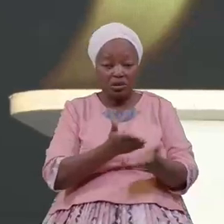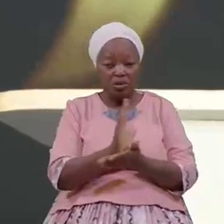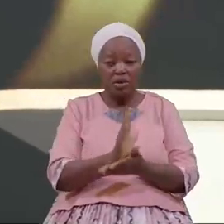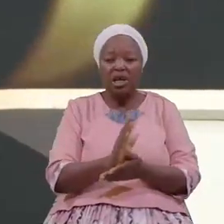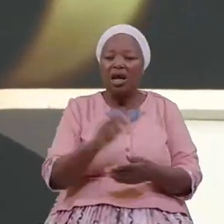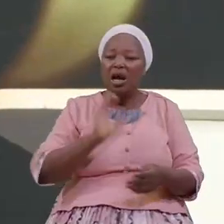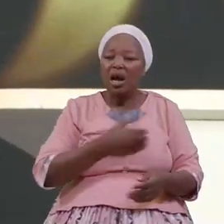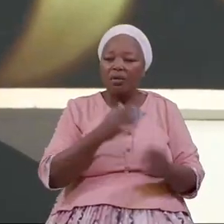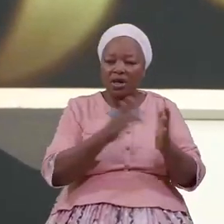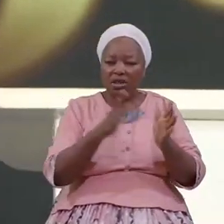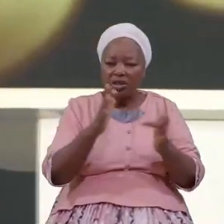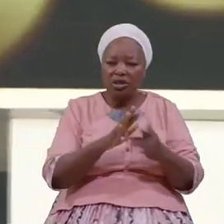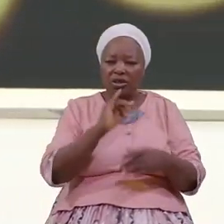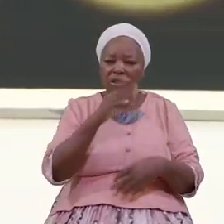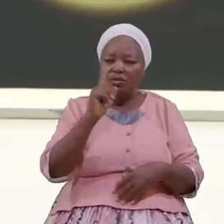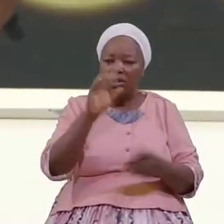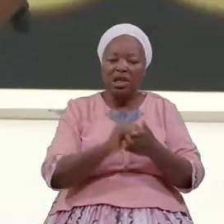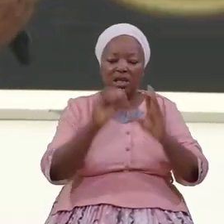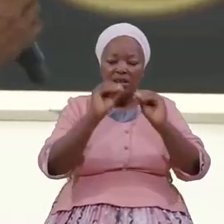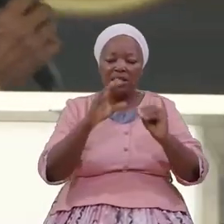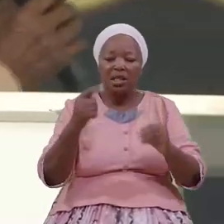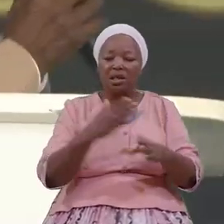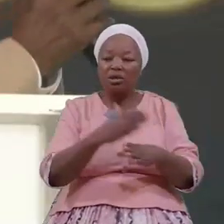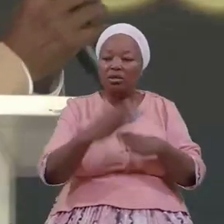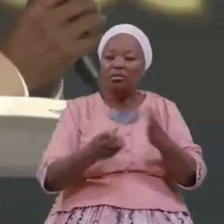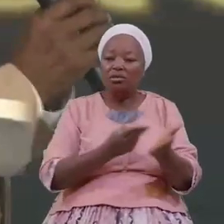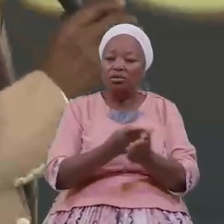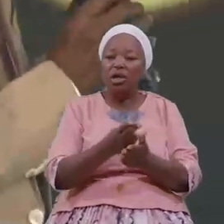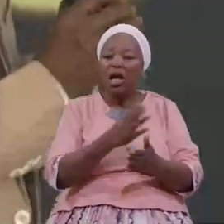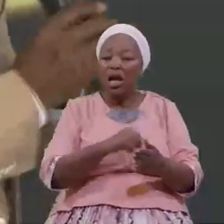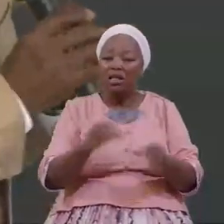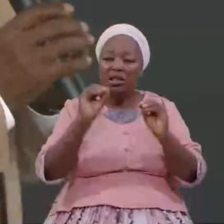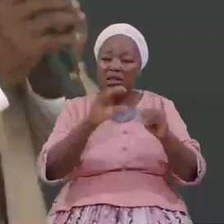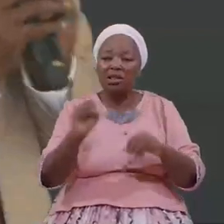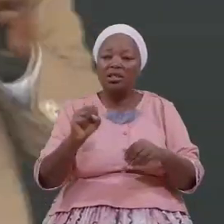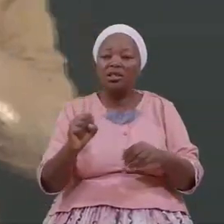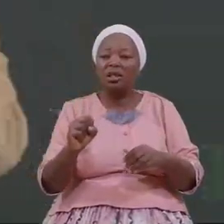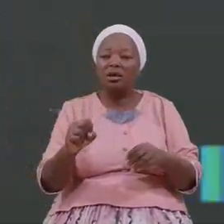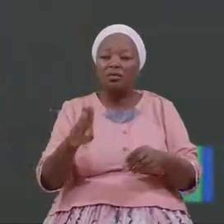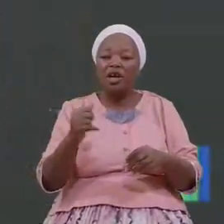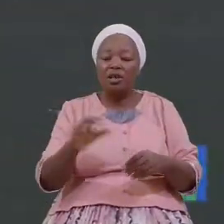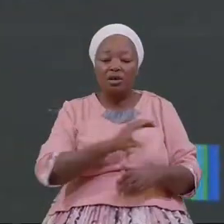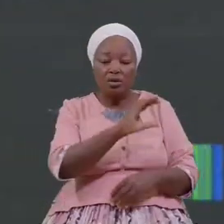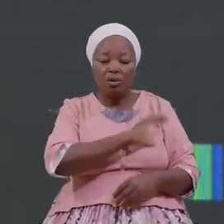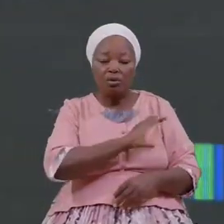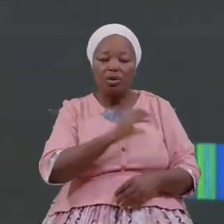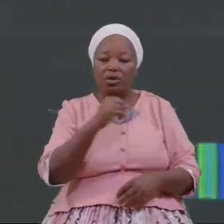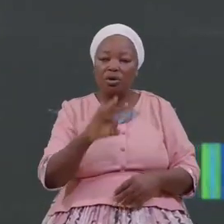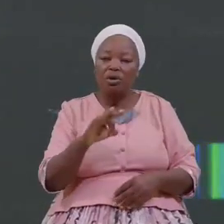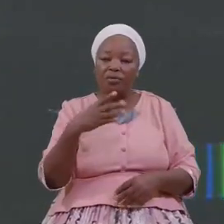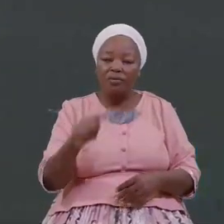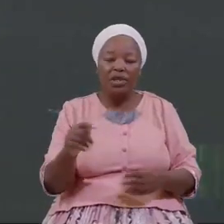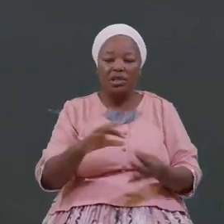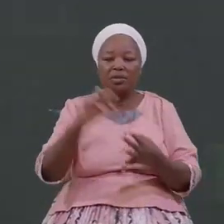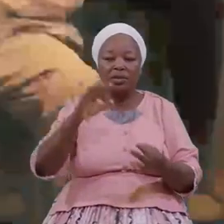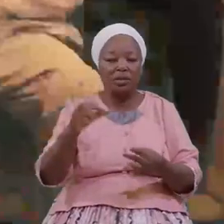Jésus, celui qui enseigne toute la vérité, il enseigne avec le